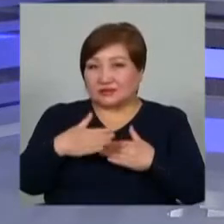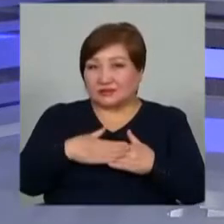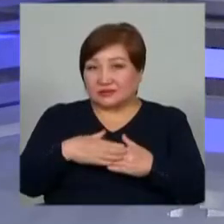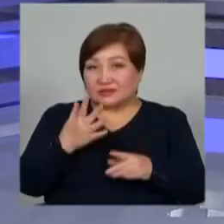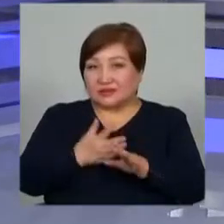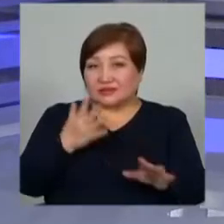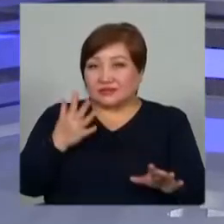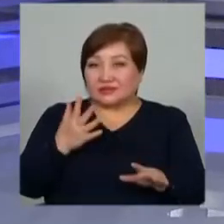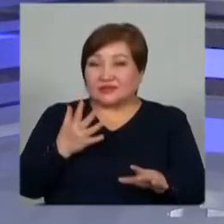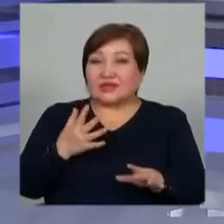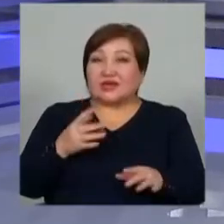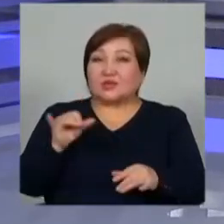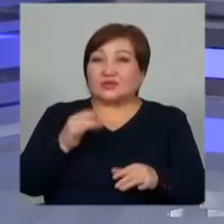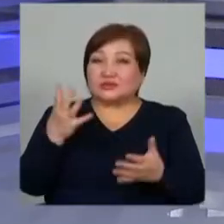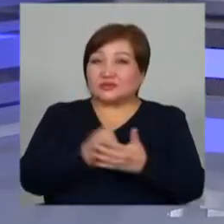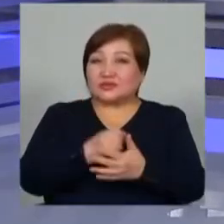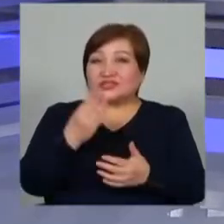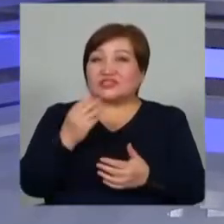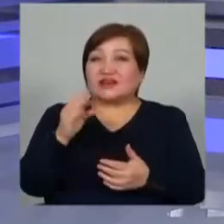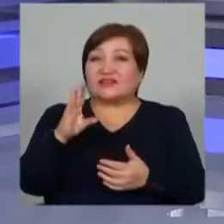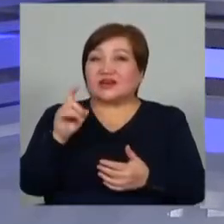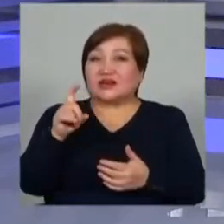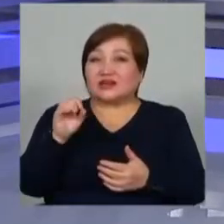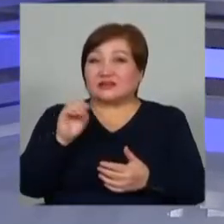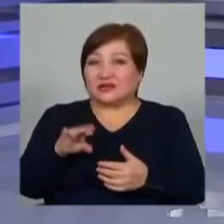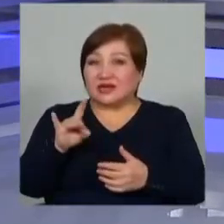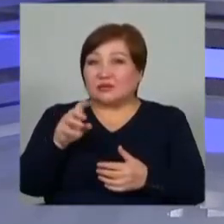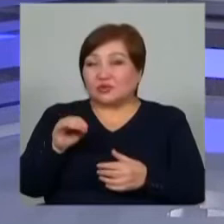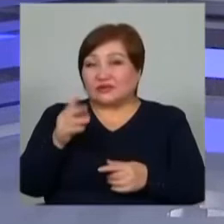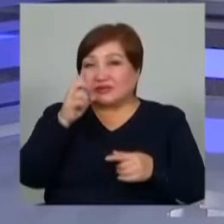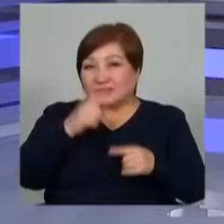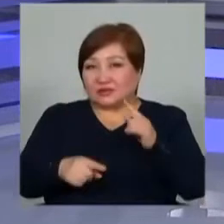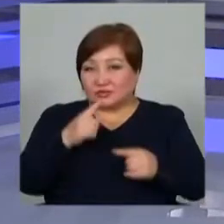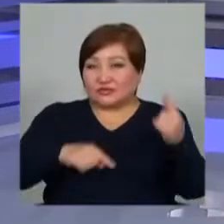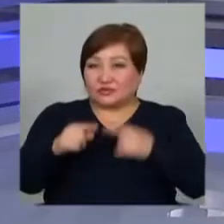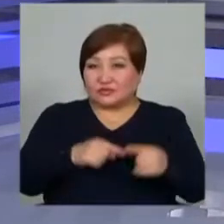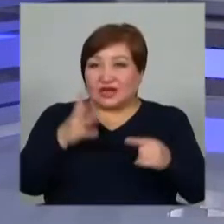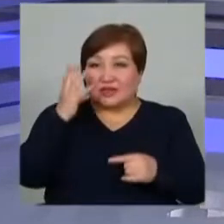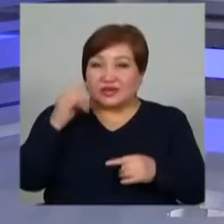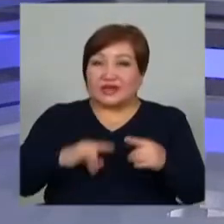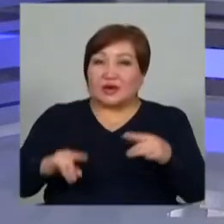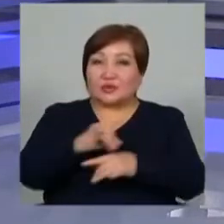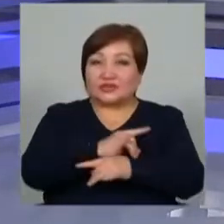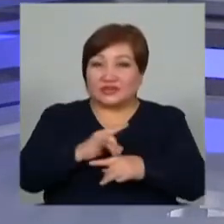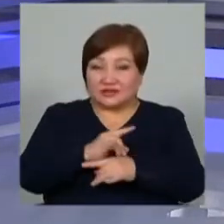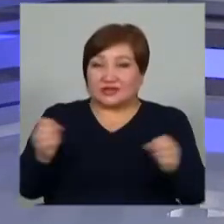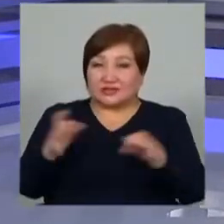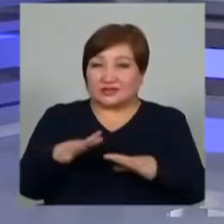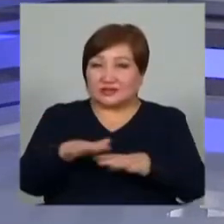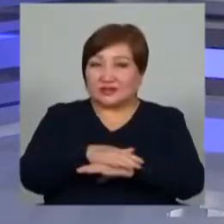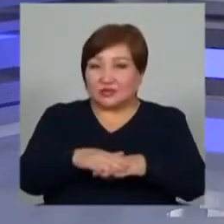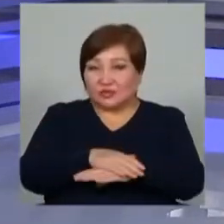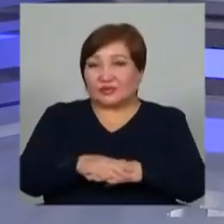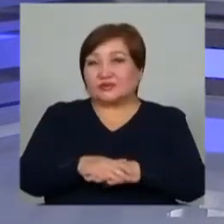кезекті жеңісіне қол жеткізген Шавкат Рахмонов елге оралды. Алматы әуежайына жиналған қауым оған жеңімпазға лайық құрмет көрсетіп,